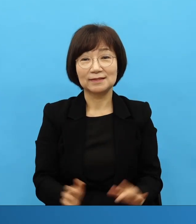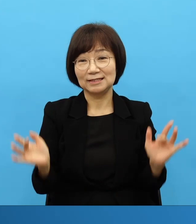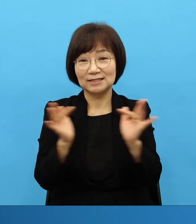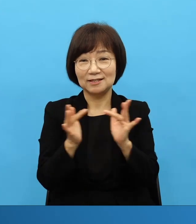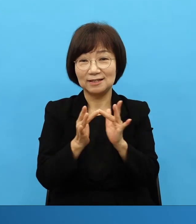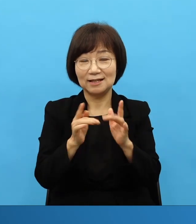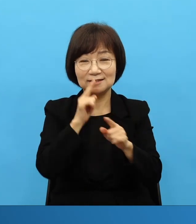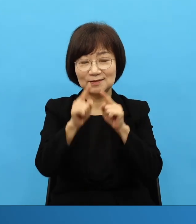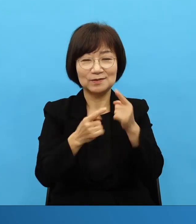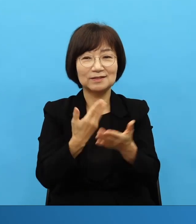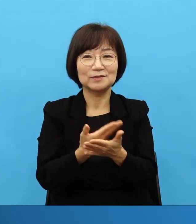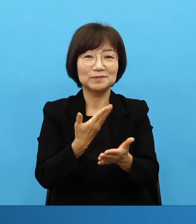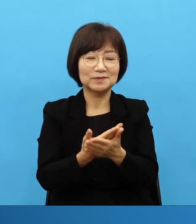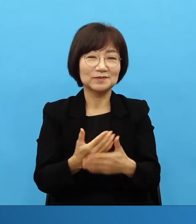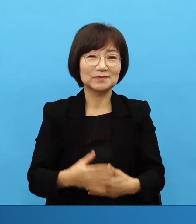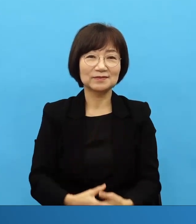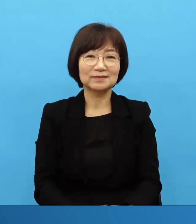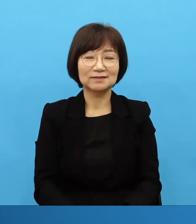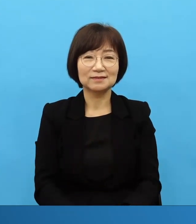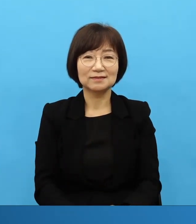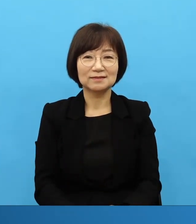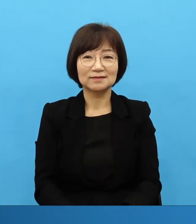위아.kr에서 등록받습니다.